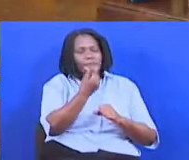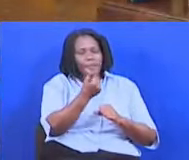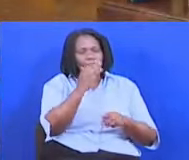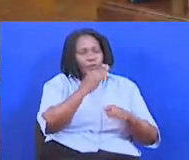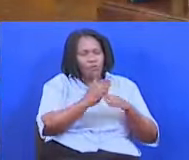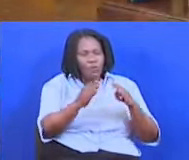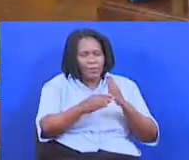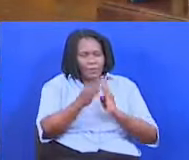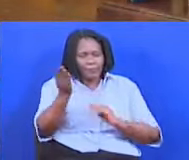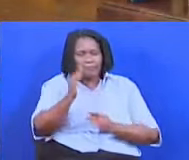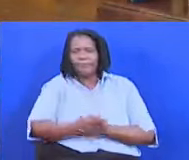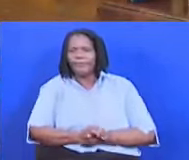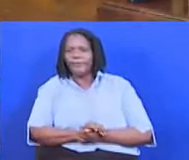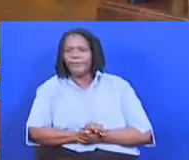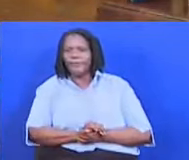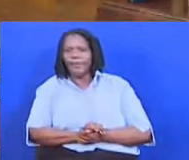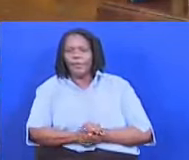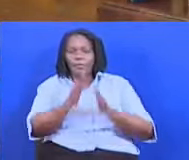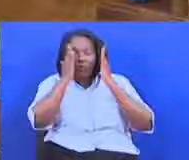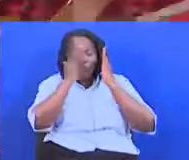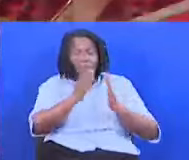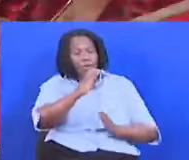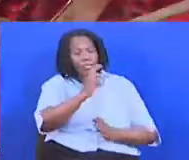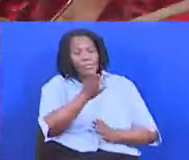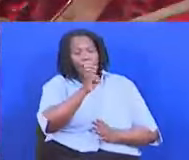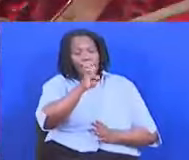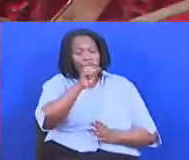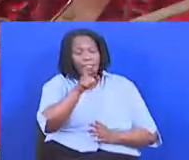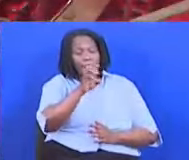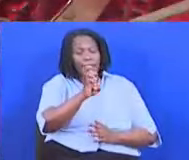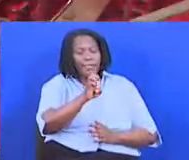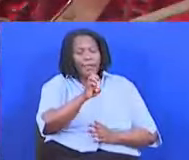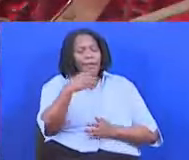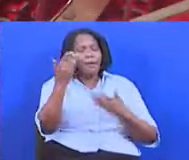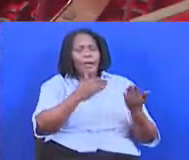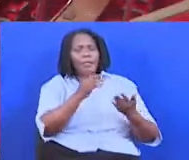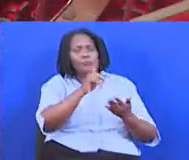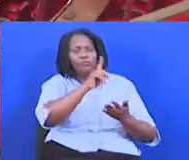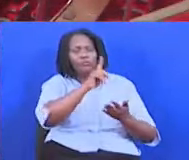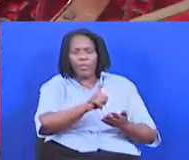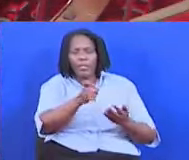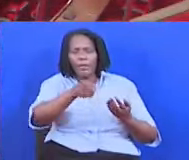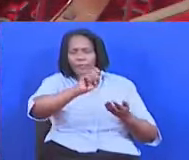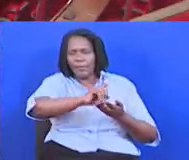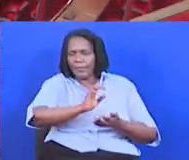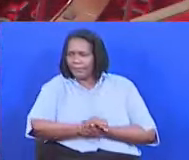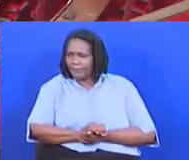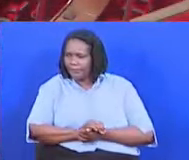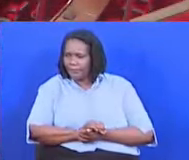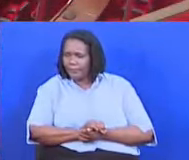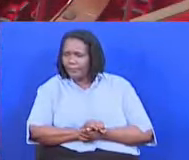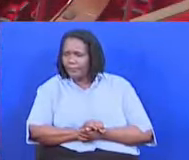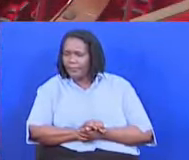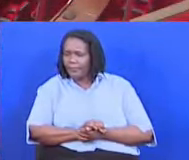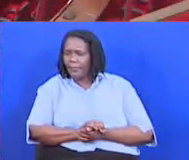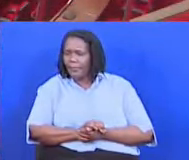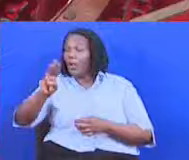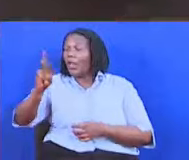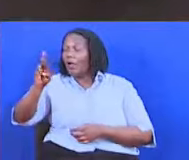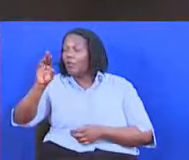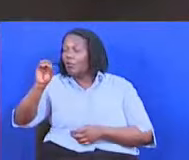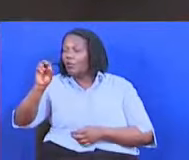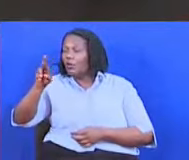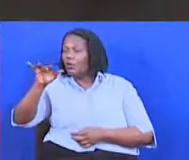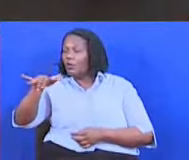nyongeza. Mheshimiwa Spika, nakushukuru. Kwa shughuli kubwa ya kiuchumi halmashauri ya Royal Royal pamoja na uvuvi wa samaki na dagaa, lakini hatuna soko la kisasa. Je, ni